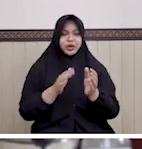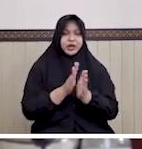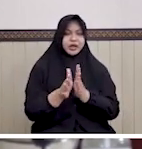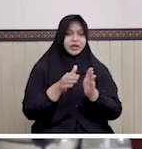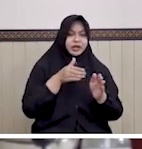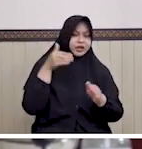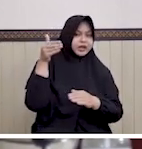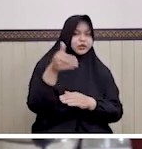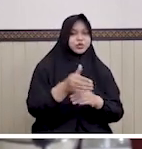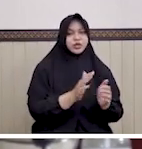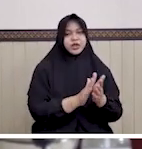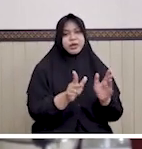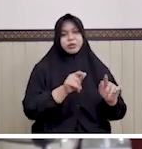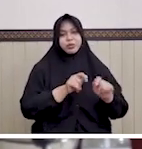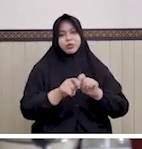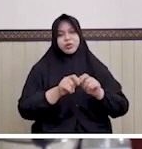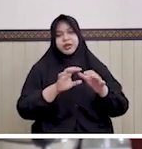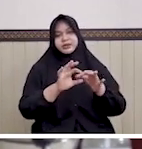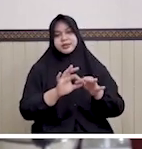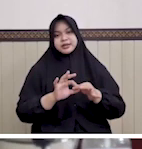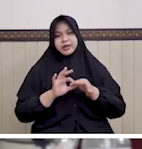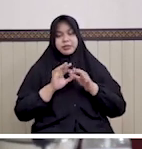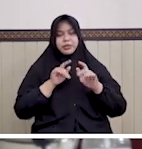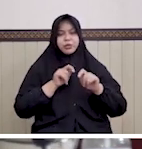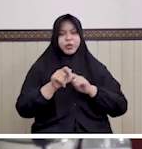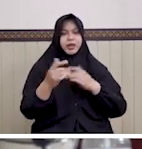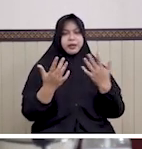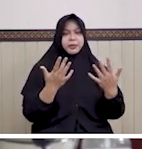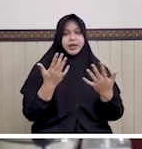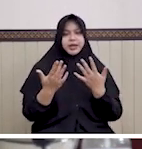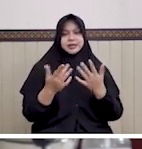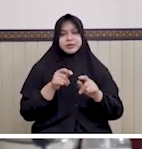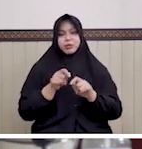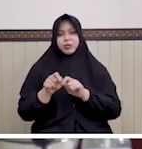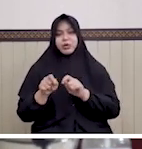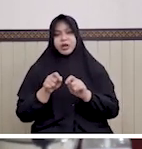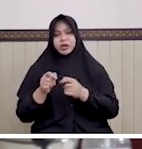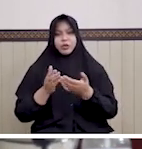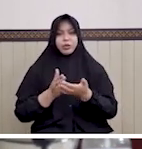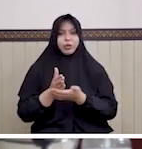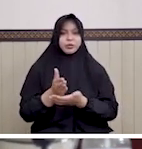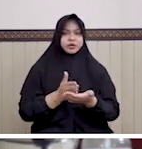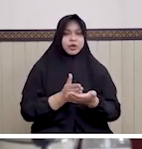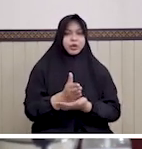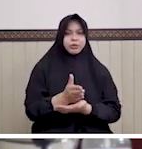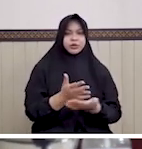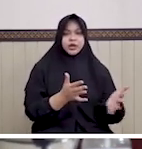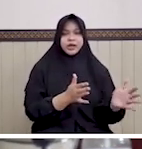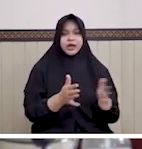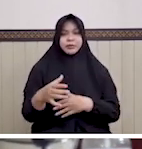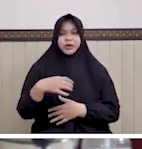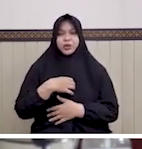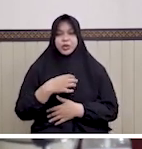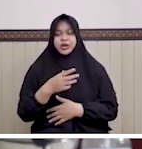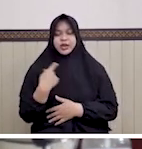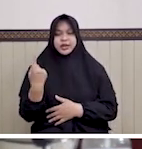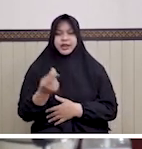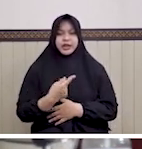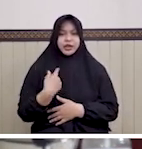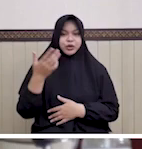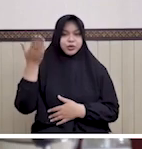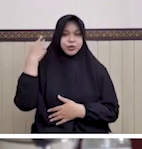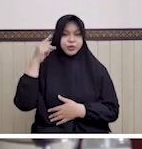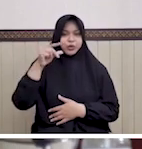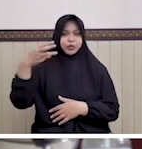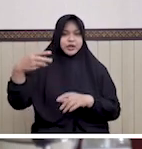tempat kemudian membuat kerjasama membuat aplikasi membuat suatu terobosan terobosan yang menurut kita dulu